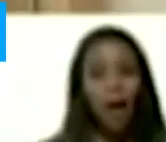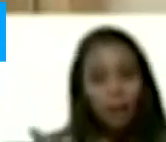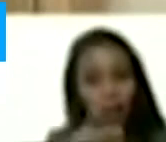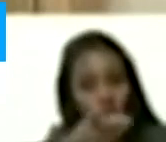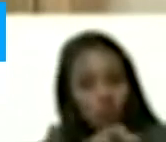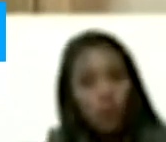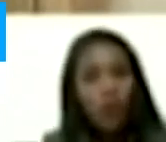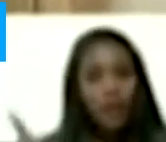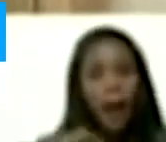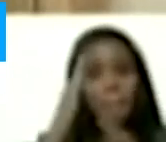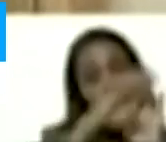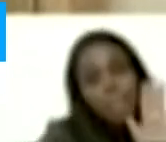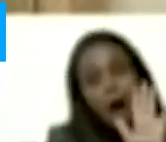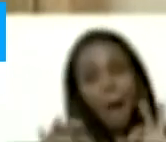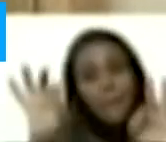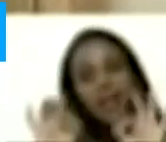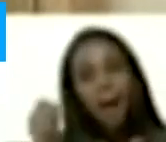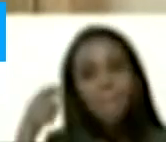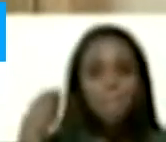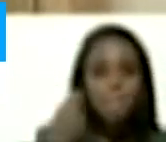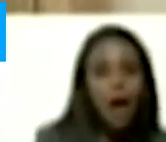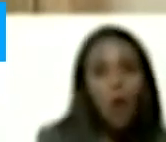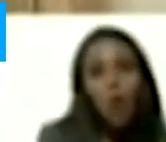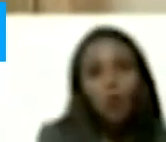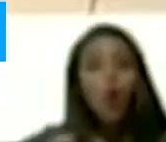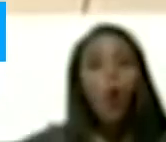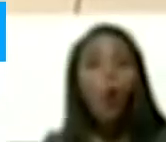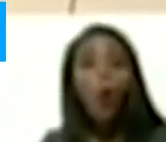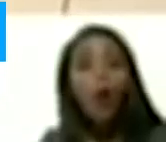ayuu yidhi Maraykanku. Waa Maxamed Andar, Telefishinka Badda Cas 24.